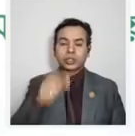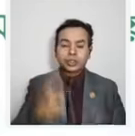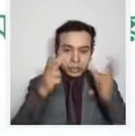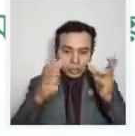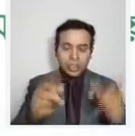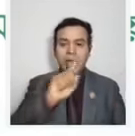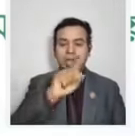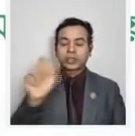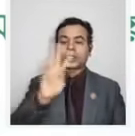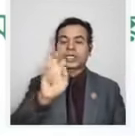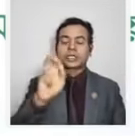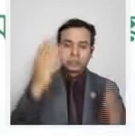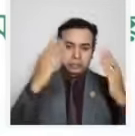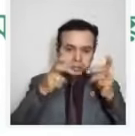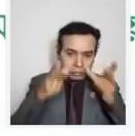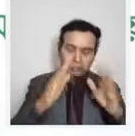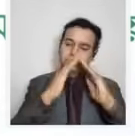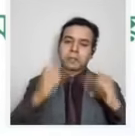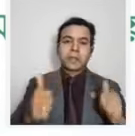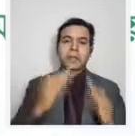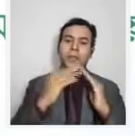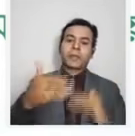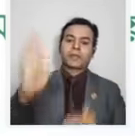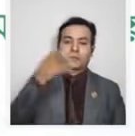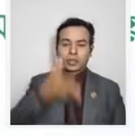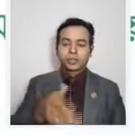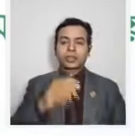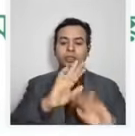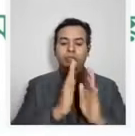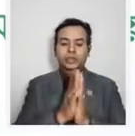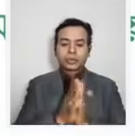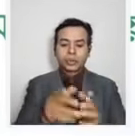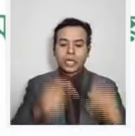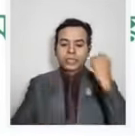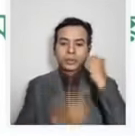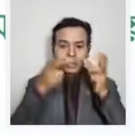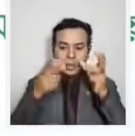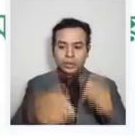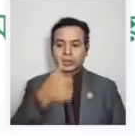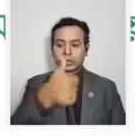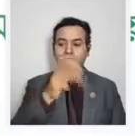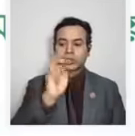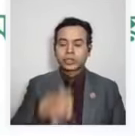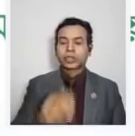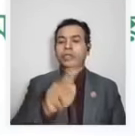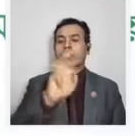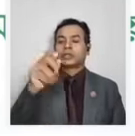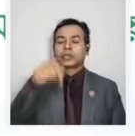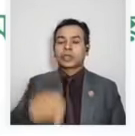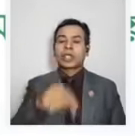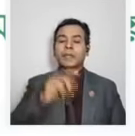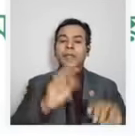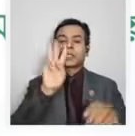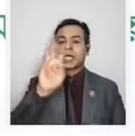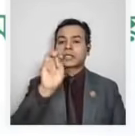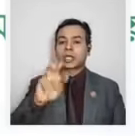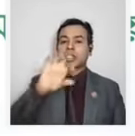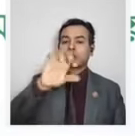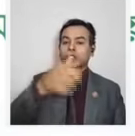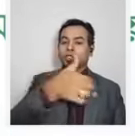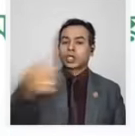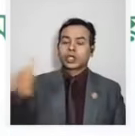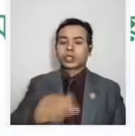24 ঘন্টায় আইসোলেশনে 386 জন, ছাড় পেয়েছেন 130 জন 24 ঘন্টায়, বর্তমানে আইসোলেশনে